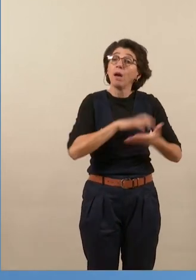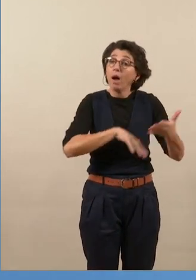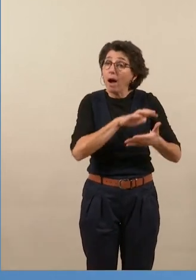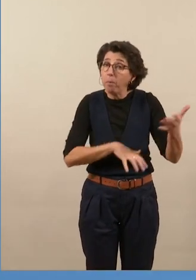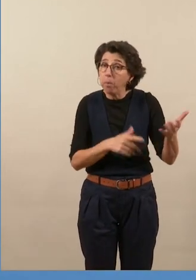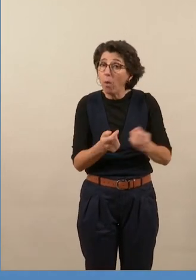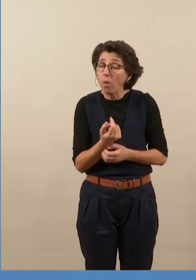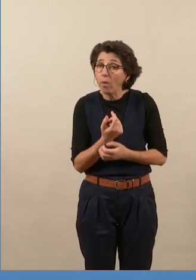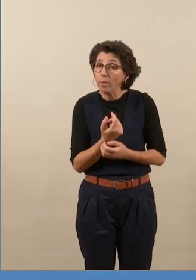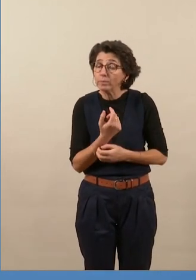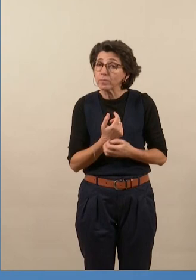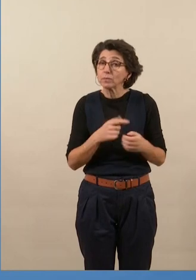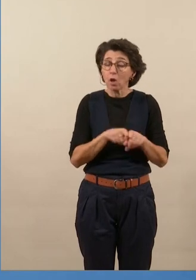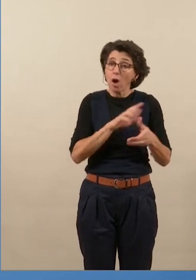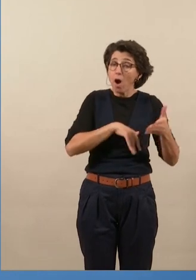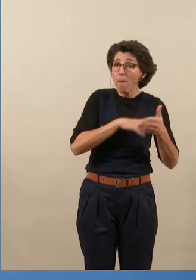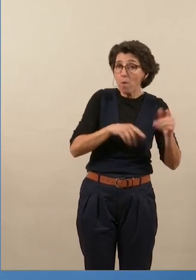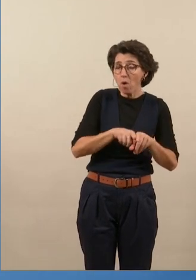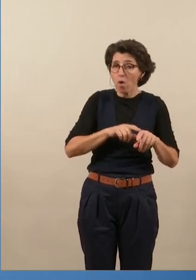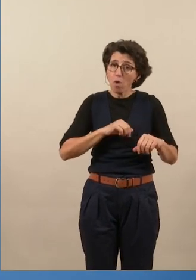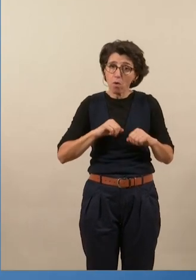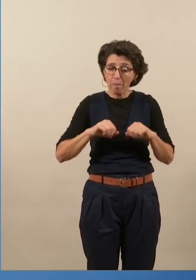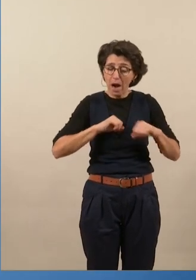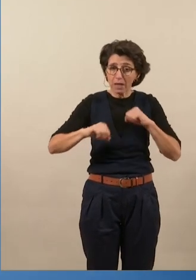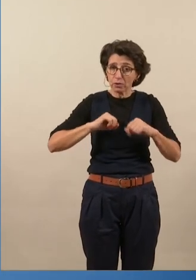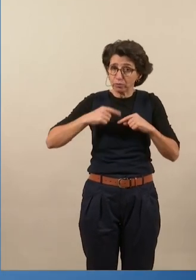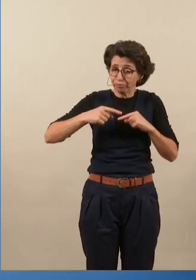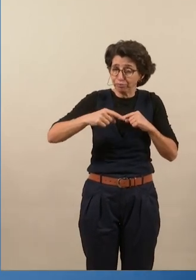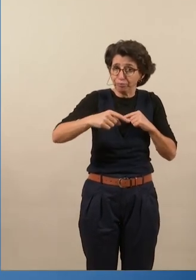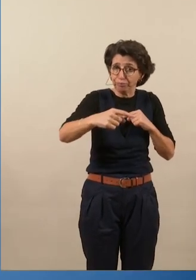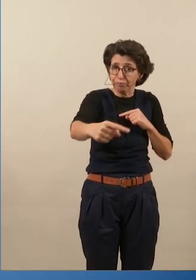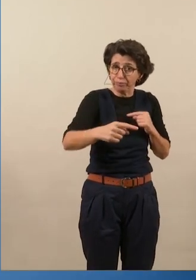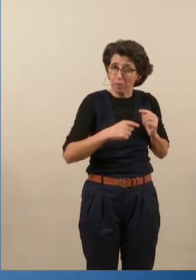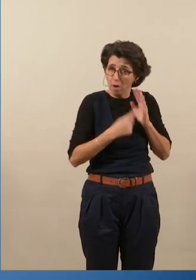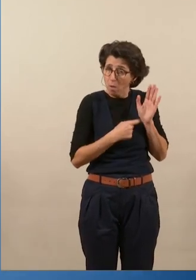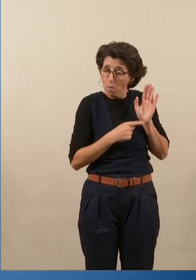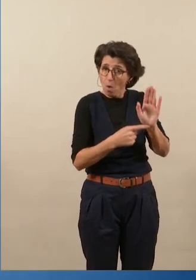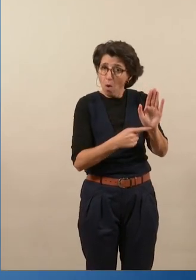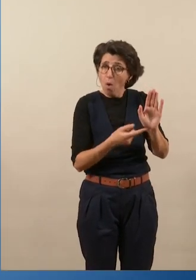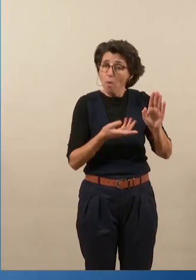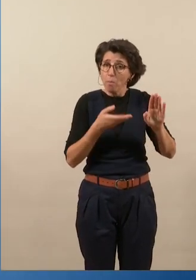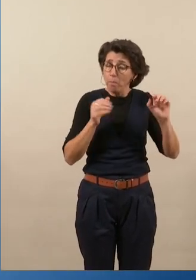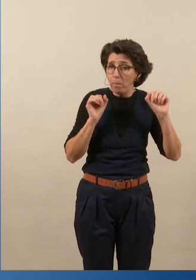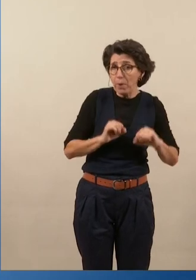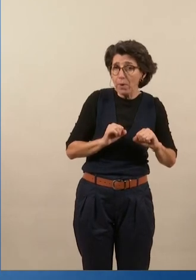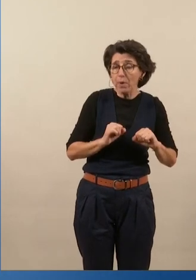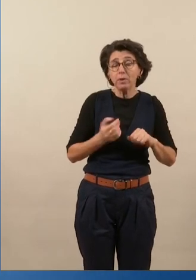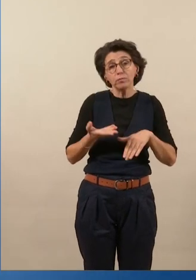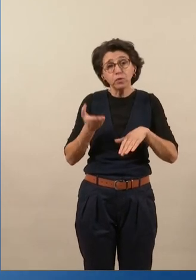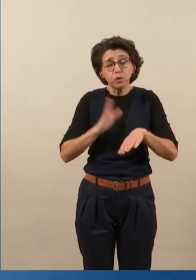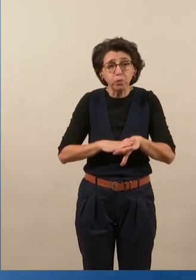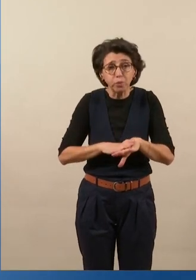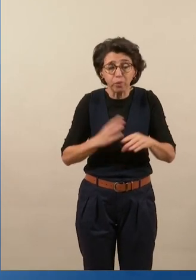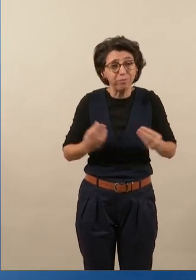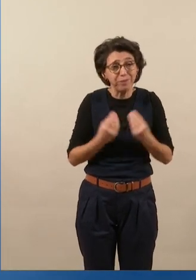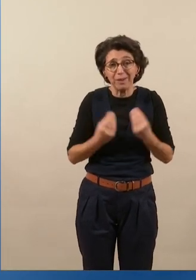s'inscrivent dans le temps long et qui sont source de développement réellement durable pour toutes et tous ce n'est malheureusement pas encore vraiment le cas c'est